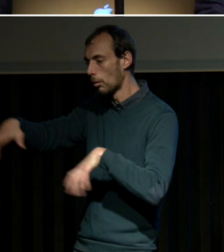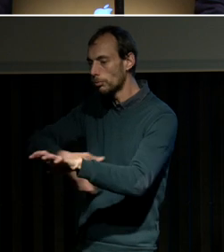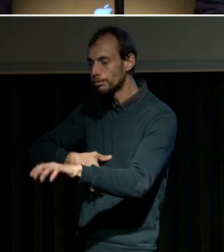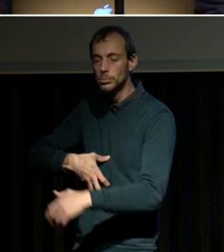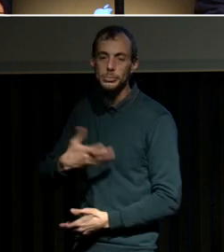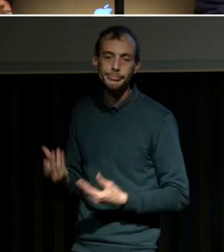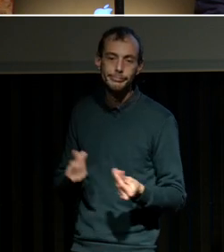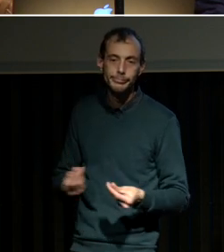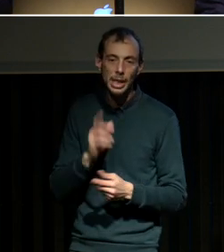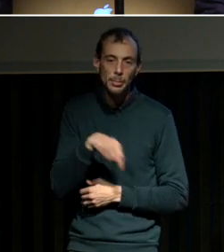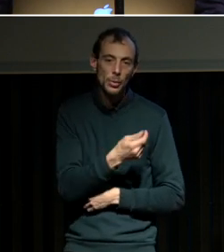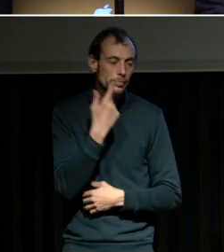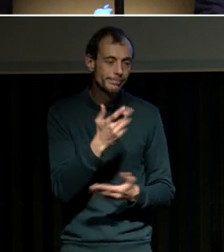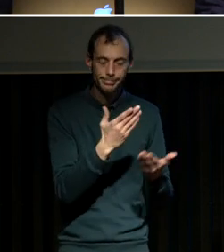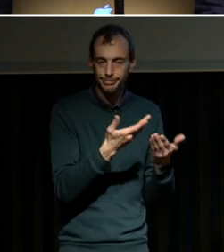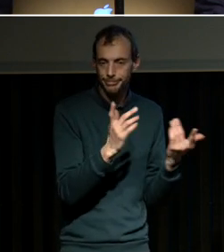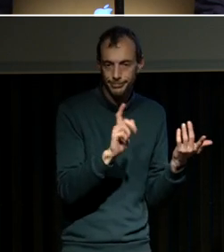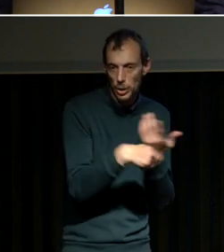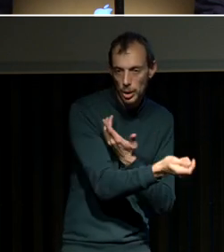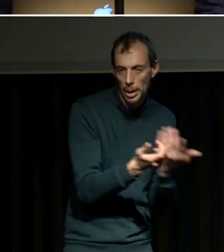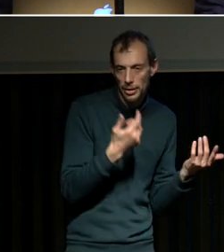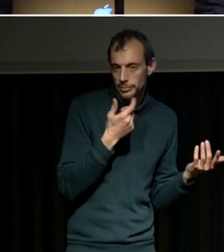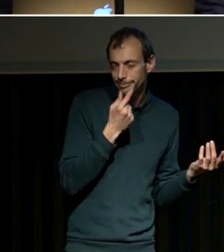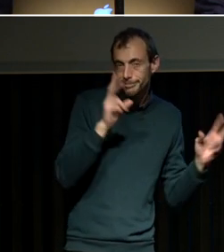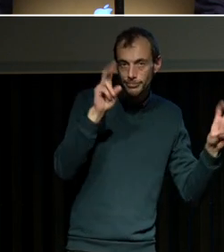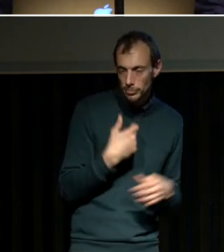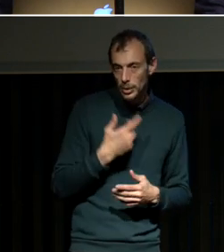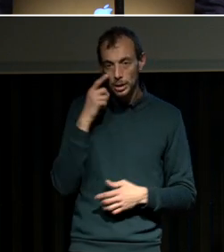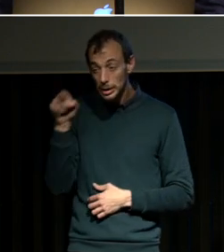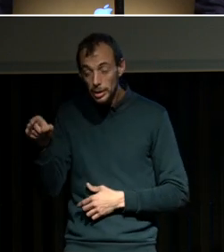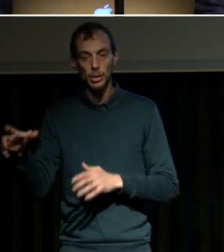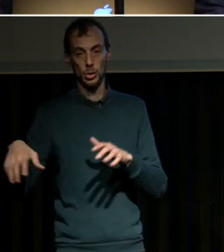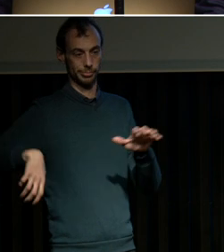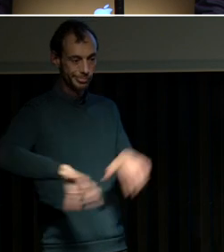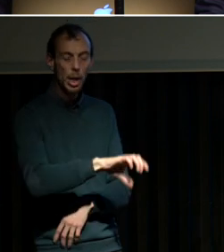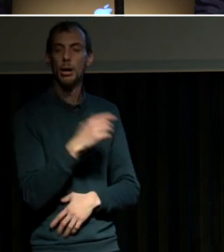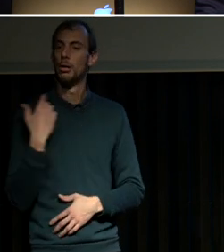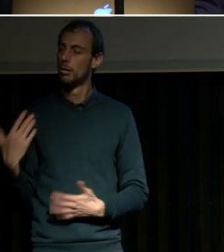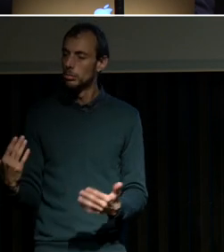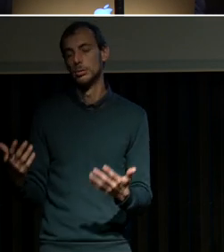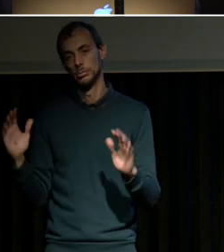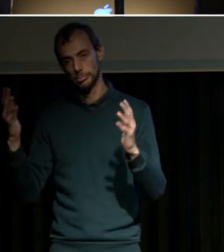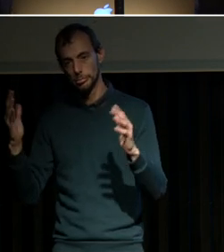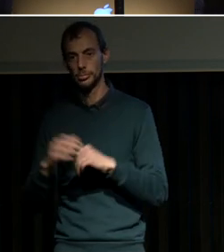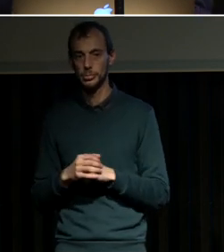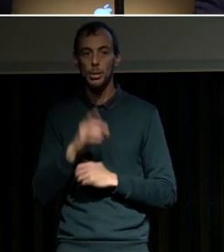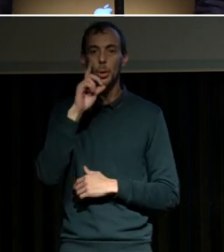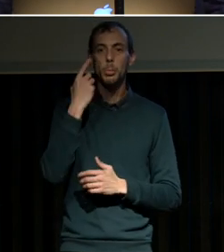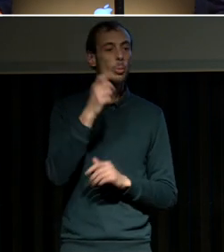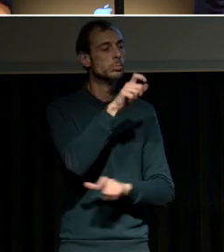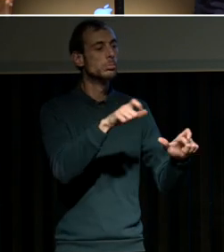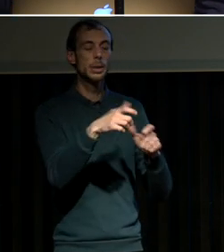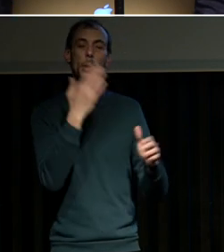vies. C'est un bénéfice aussi pour la société de greffer des gens, parce que greffer des gens, c'est bien pour eux parce qu'ils vivent mieux, mais